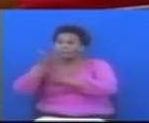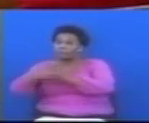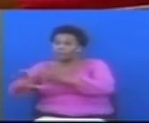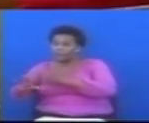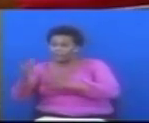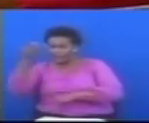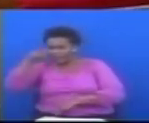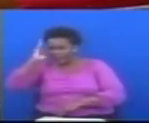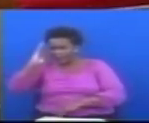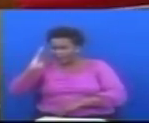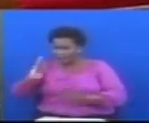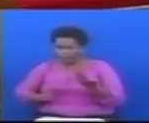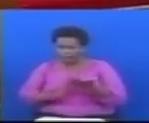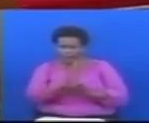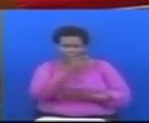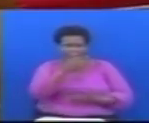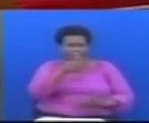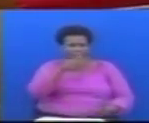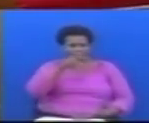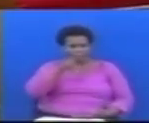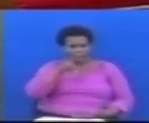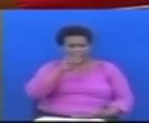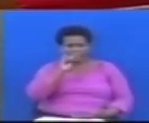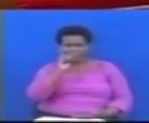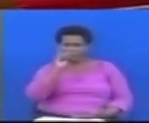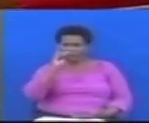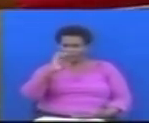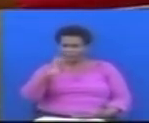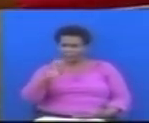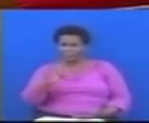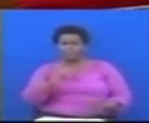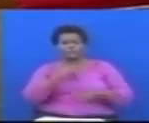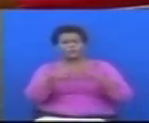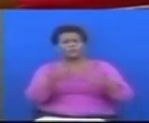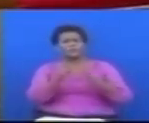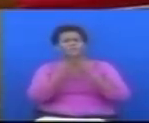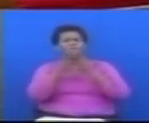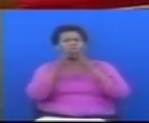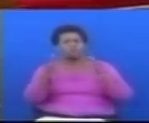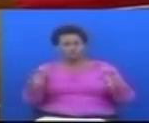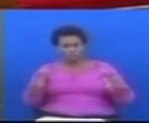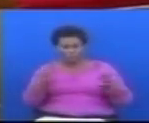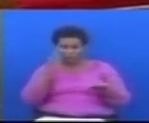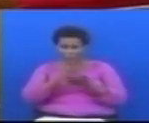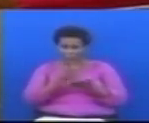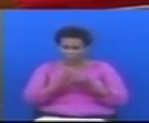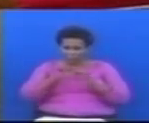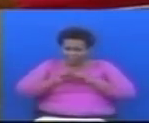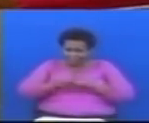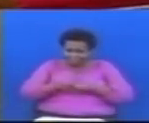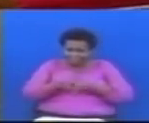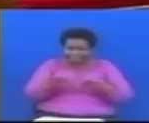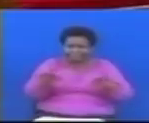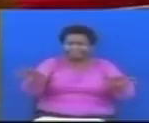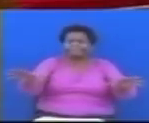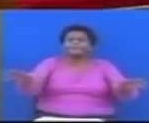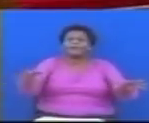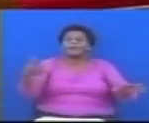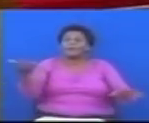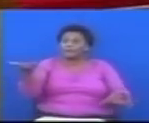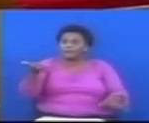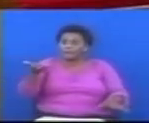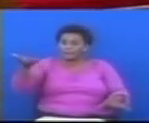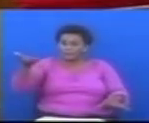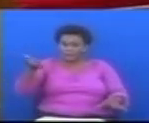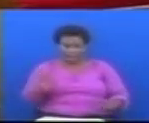imekuja na mradi mkubwa kabambe wa kusambaza gesi asilia. Na mradi huu utafanywa kwa mashirikiano baina ya sekta binafsi na serikali, na